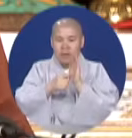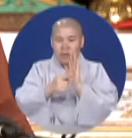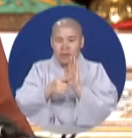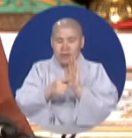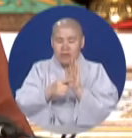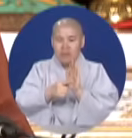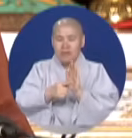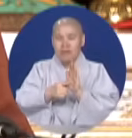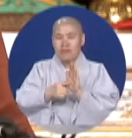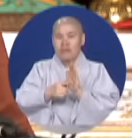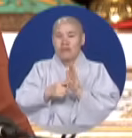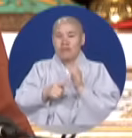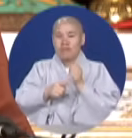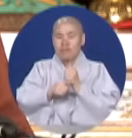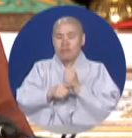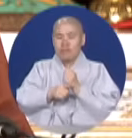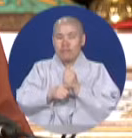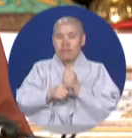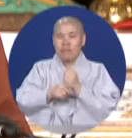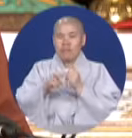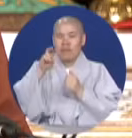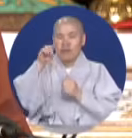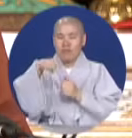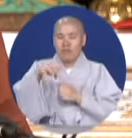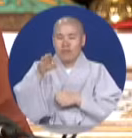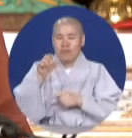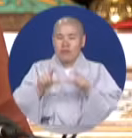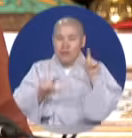것은 무상한 것인데